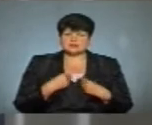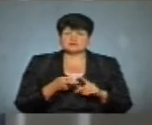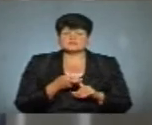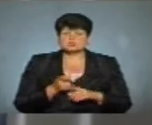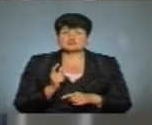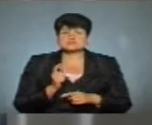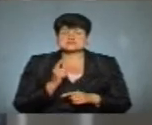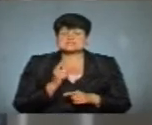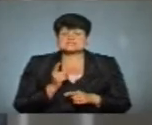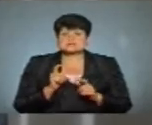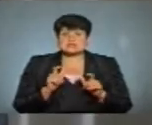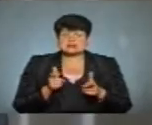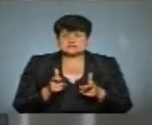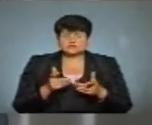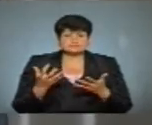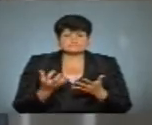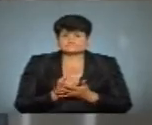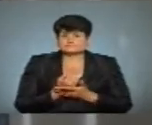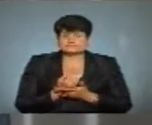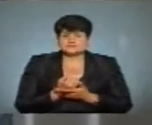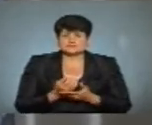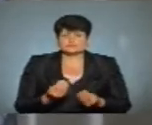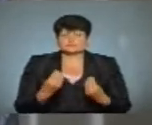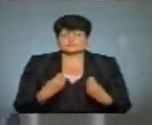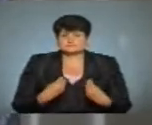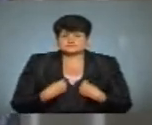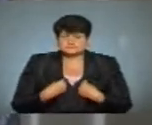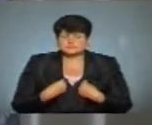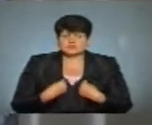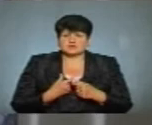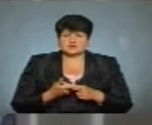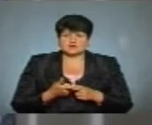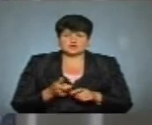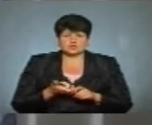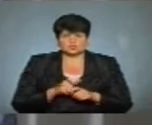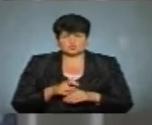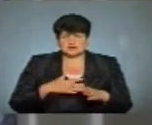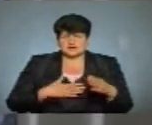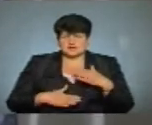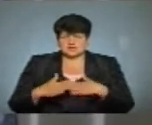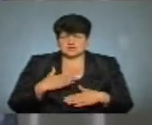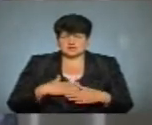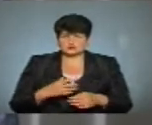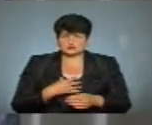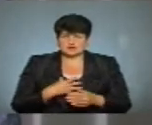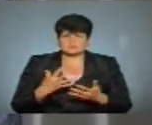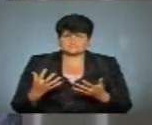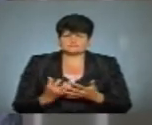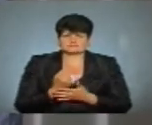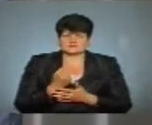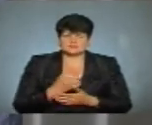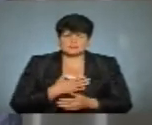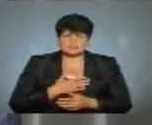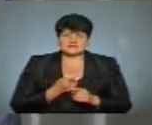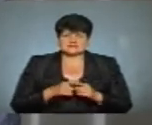цим ніяк не вдавалося мені його вручити. І дуже радий, що нагорода дісталася мене. Це для